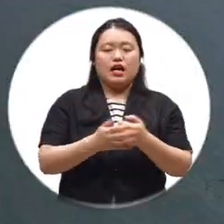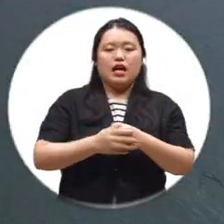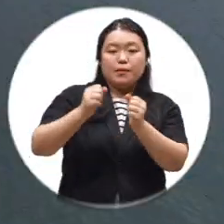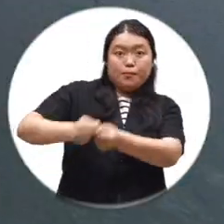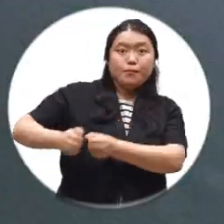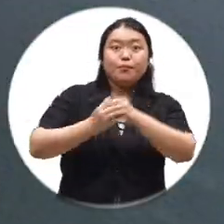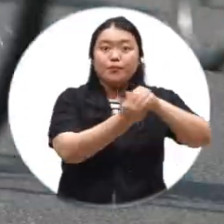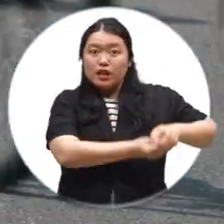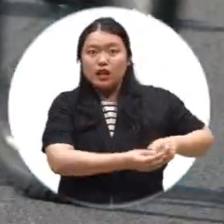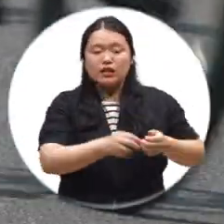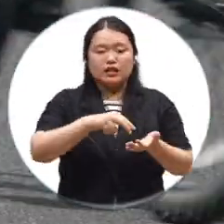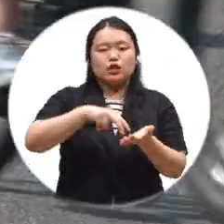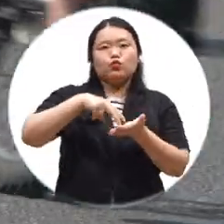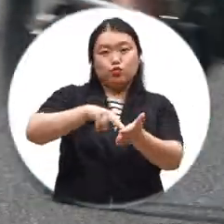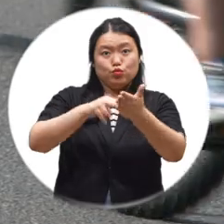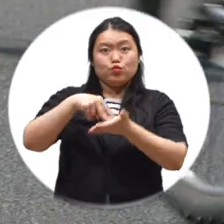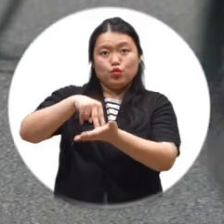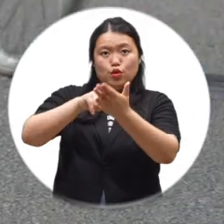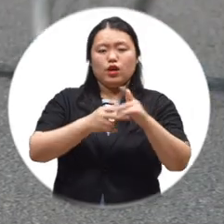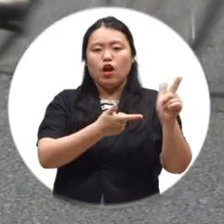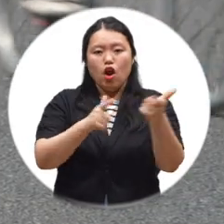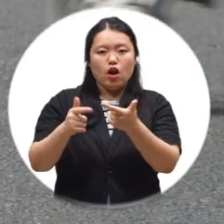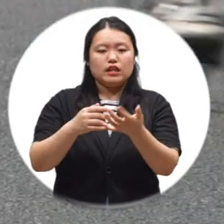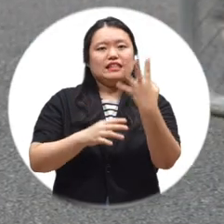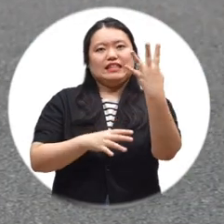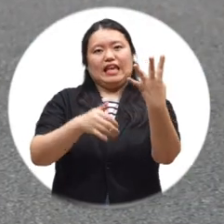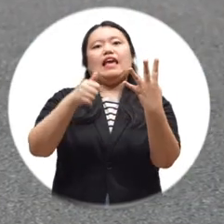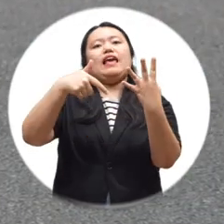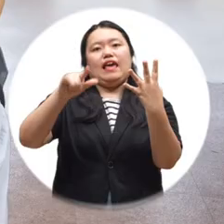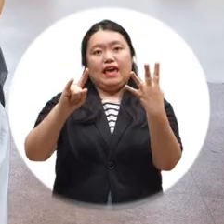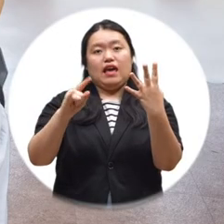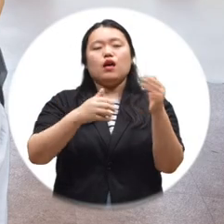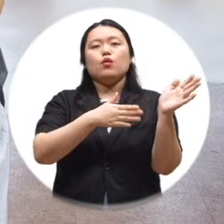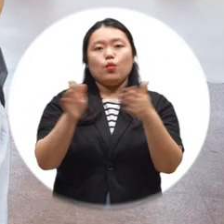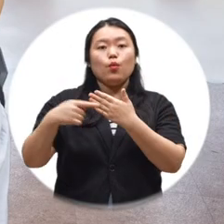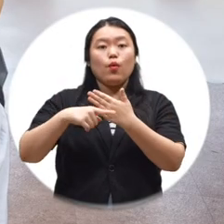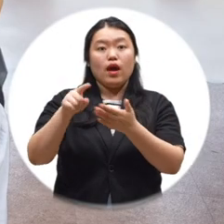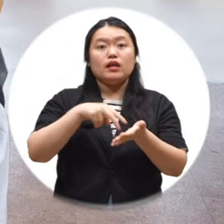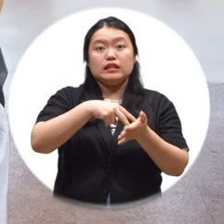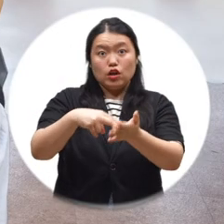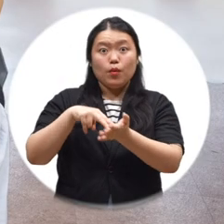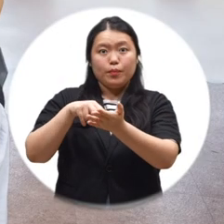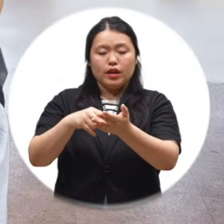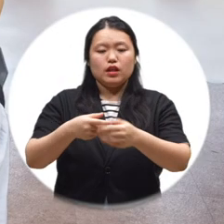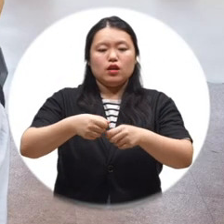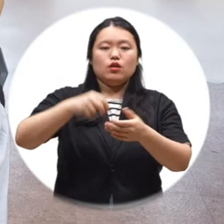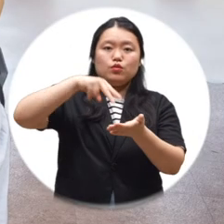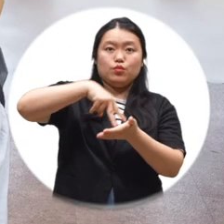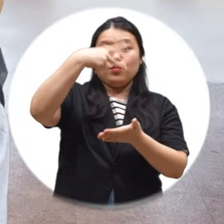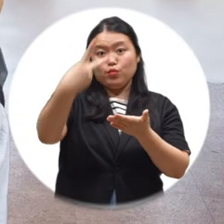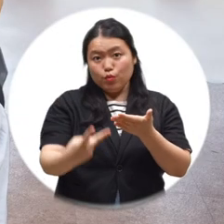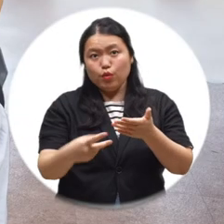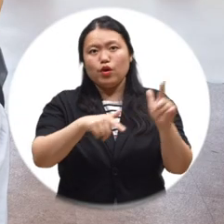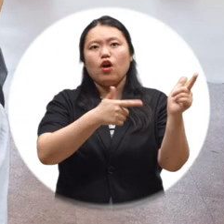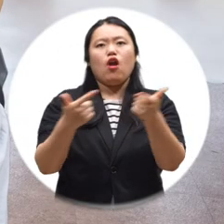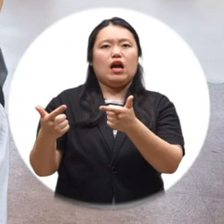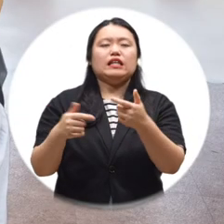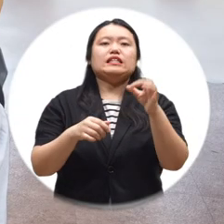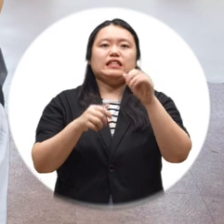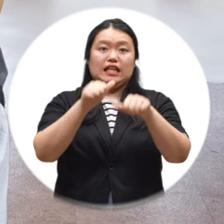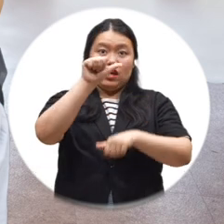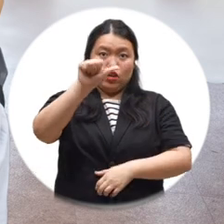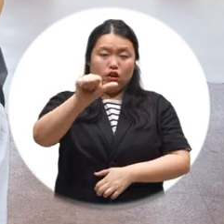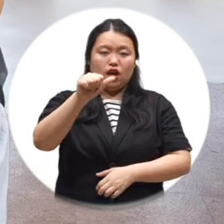카누, 핀수영, 철인 3종 대회 4개 정식 종목과 서핑, 프리다이빙 등 5개 번외 종목,